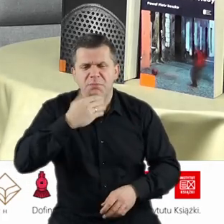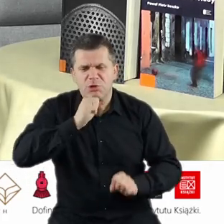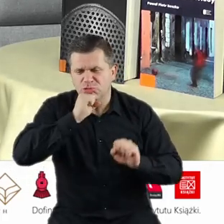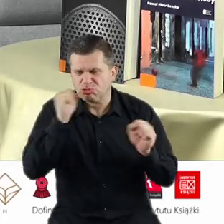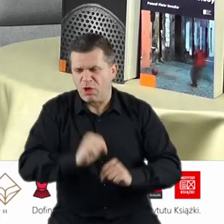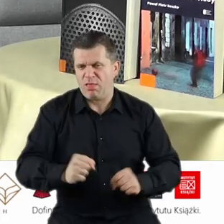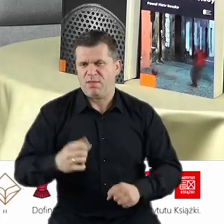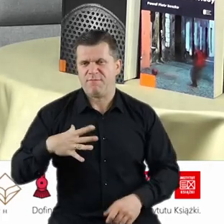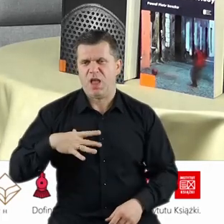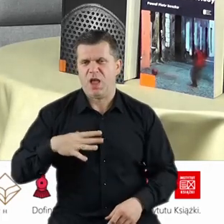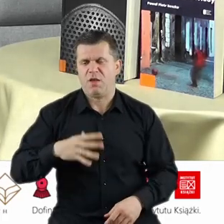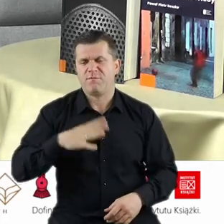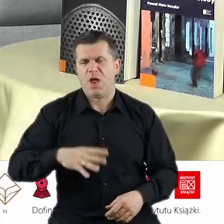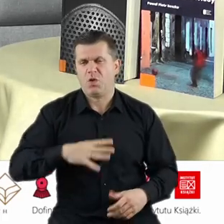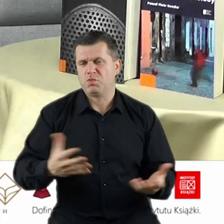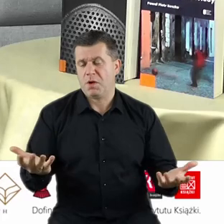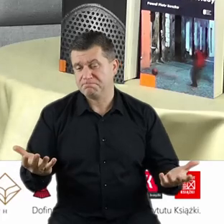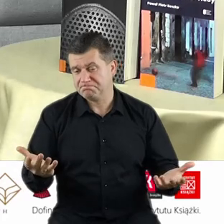Żydów nie miało żadnej wartości.